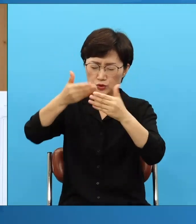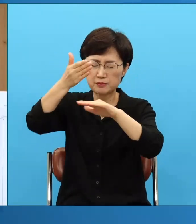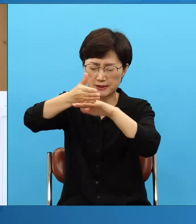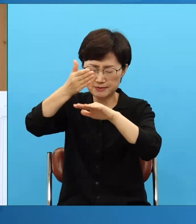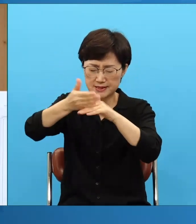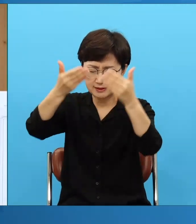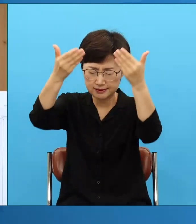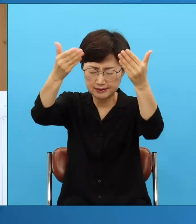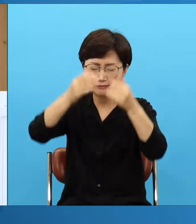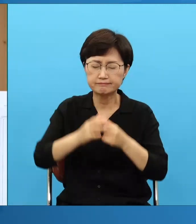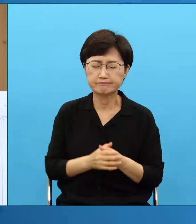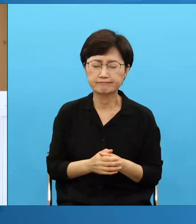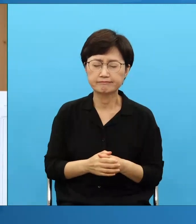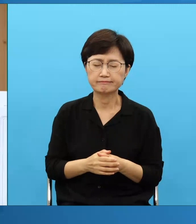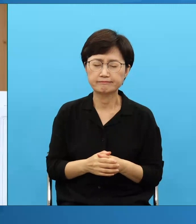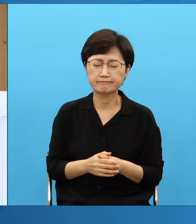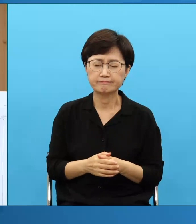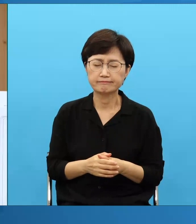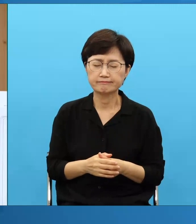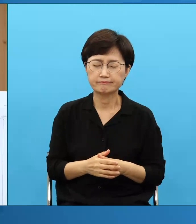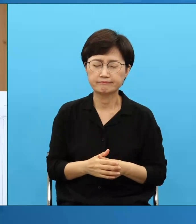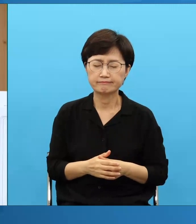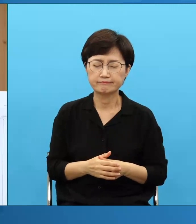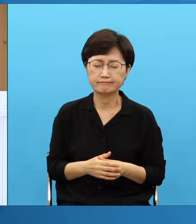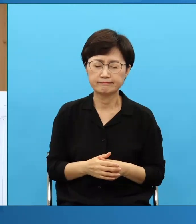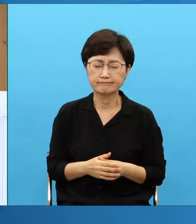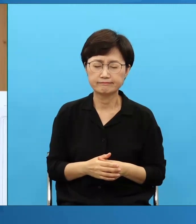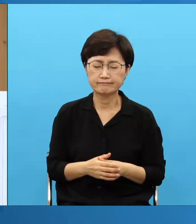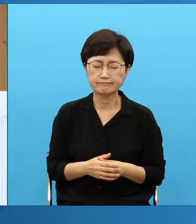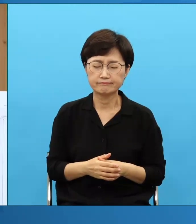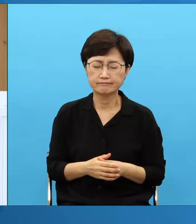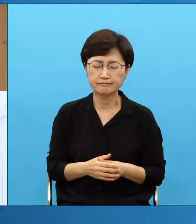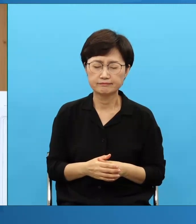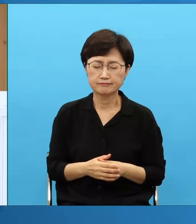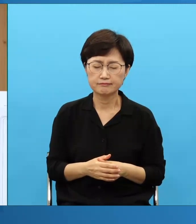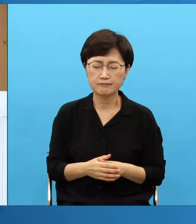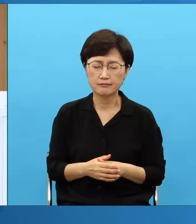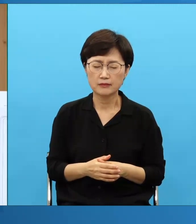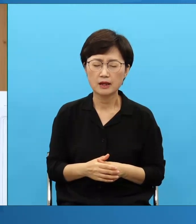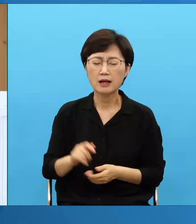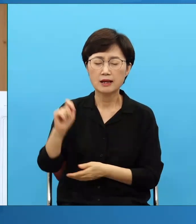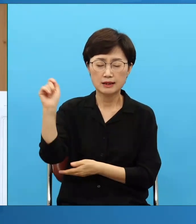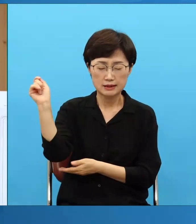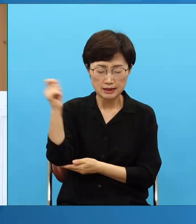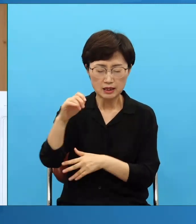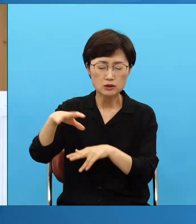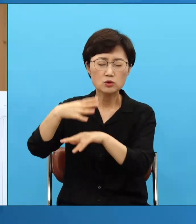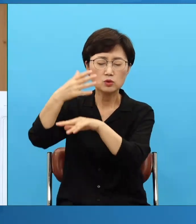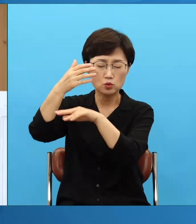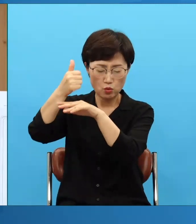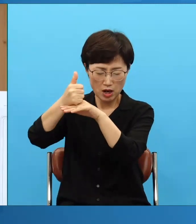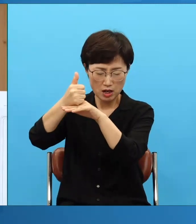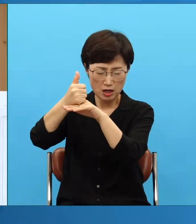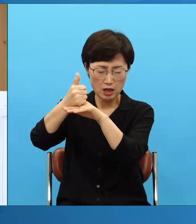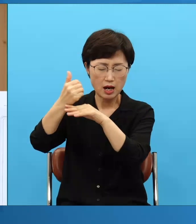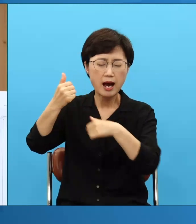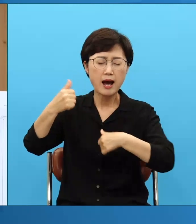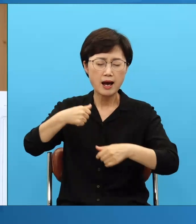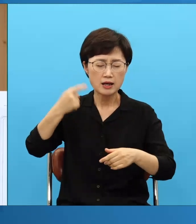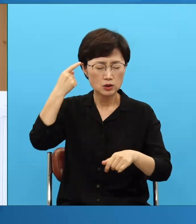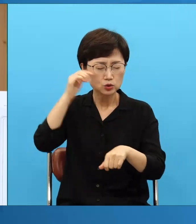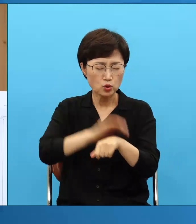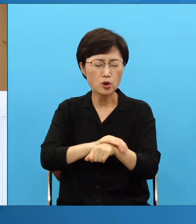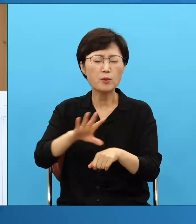world evangelization to save the 237 nations and the 5,000 tribes. 다윗 왕과 성전 건축을 완성한 솔로몬 왕이 누렸던